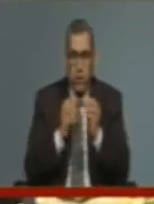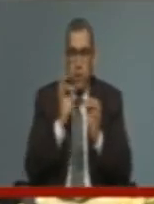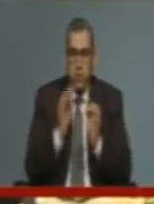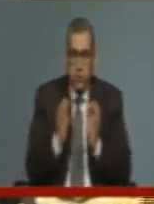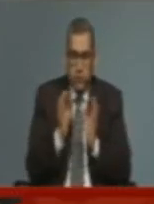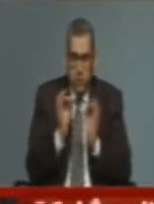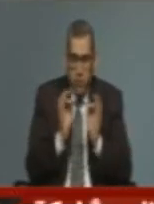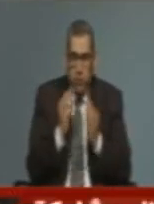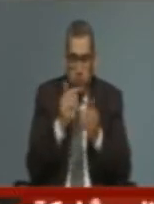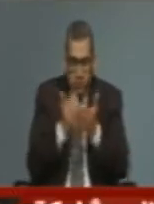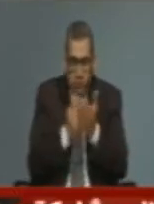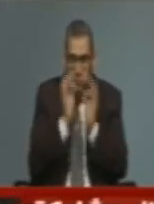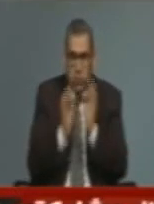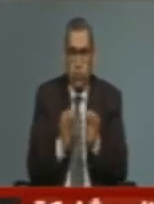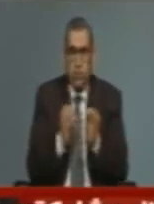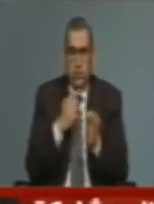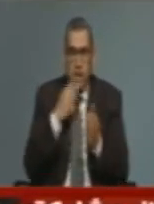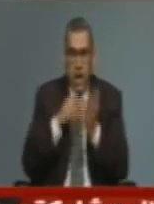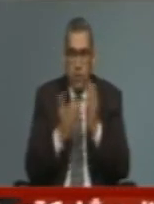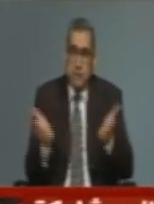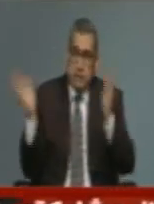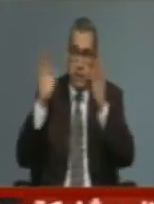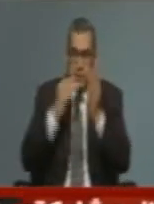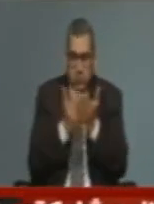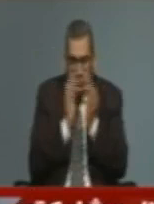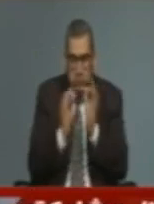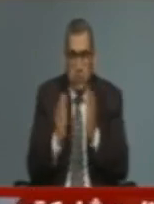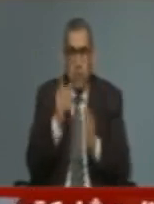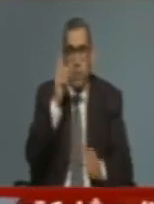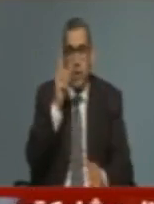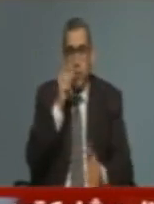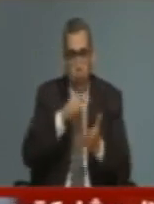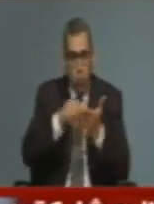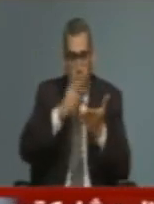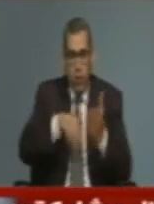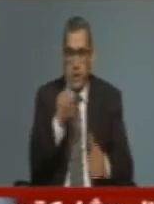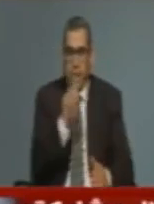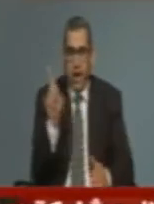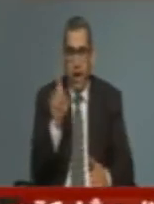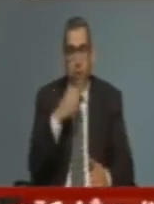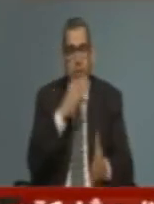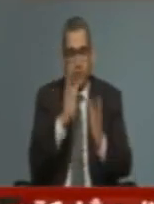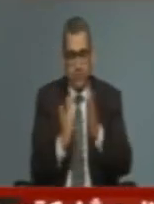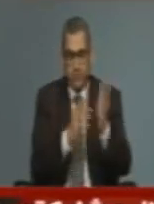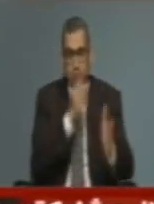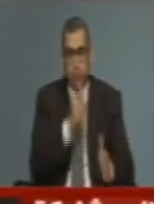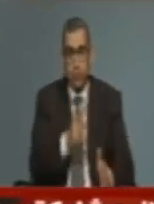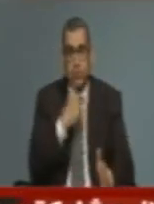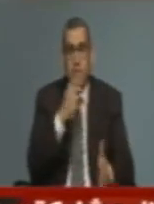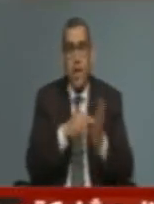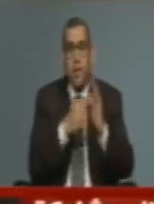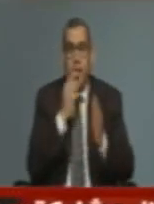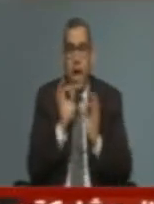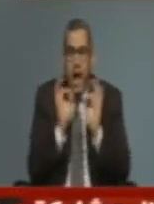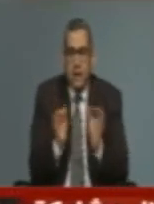على قد يعني التزاماتنا يعني، بس من غير وصلات خالص. لا بغض النظر ليه بتقولي على قد؟